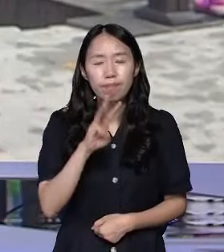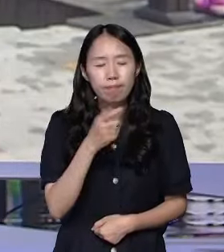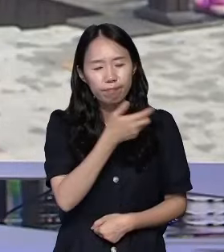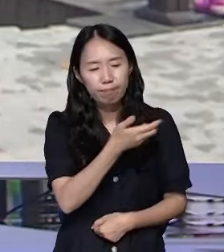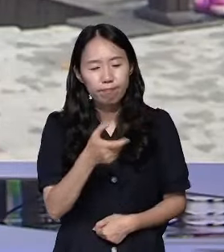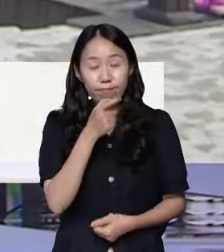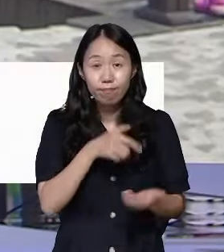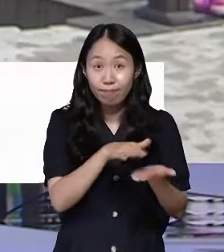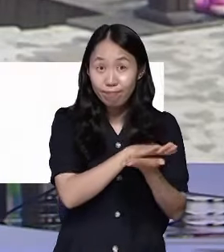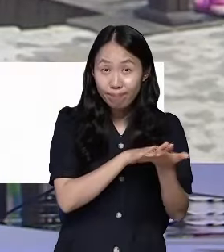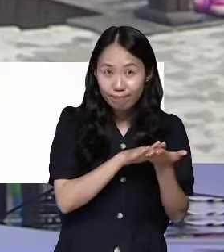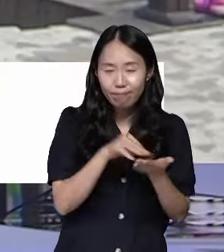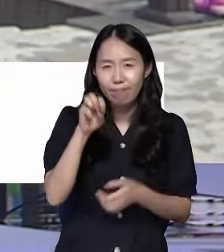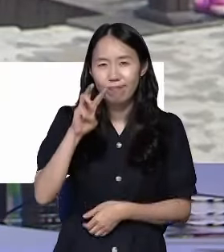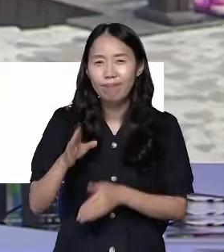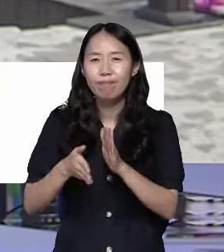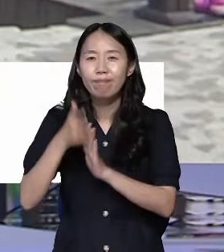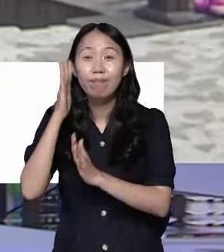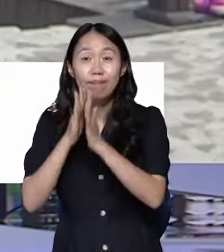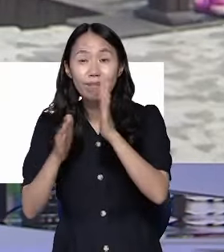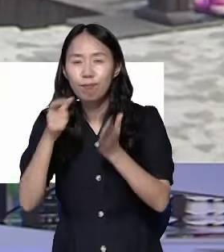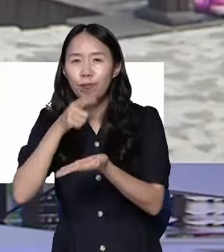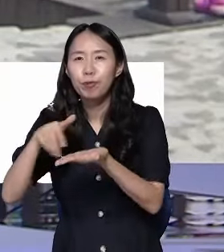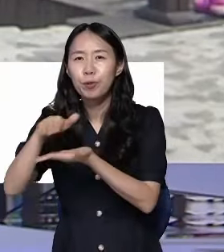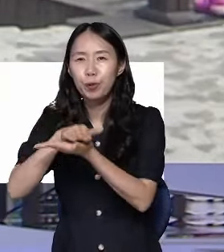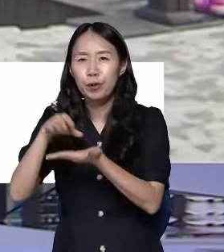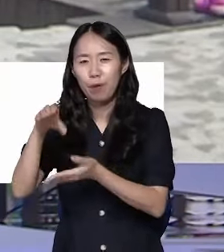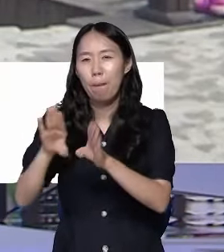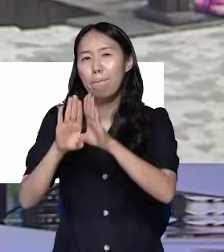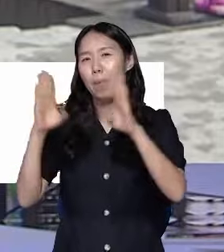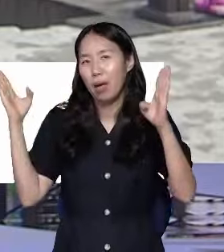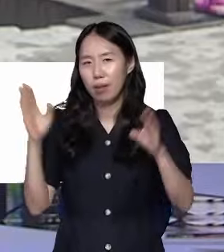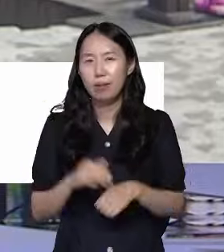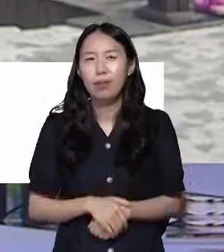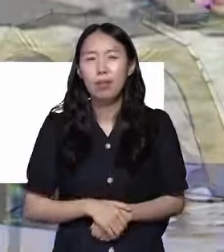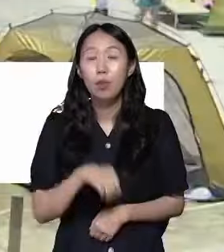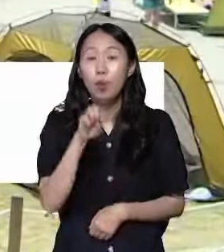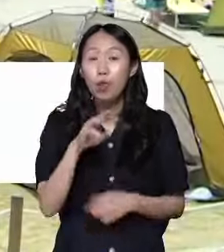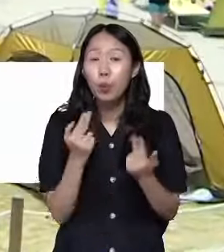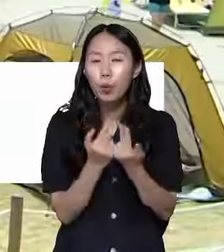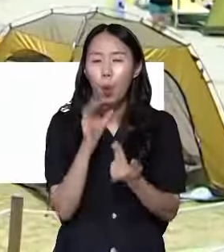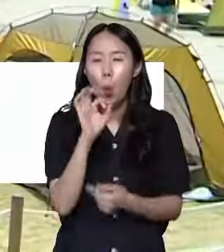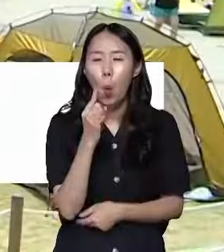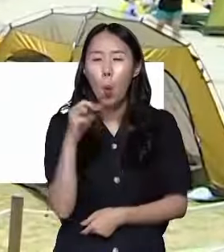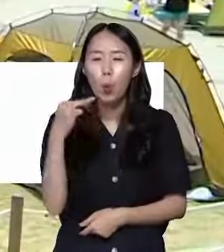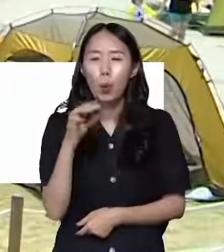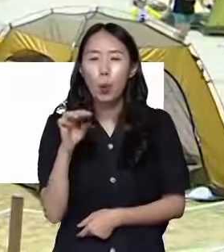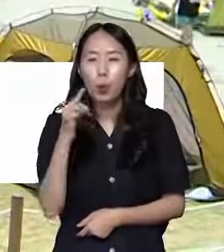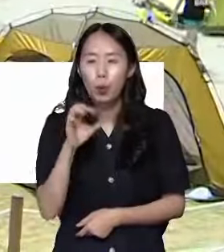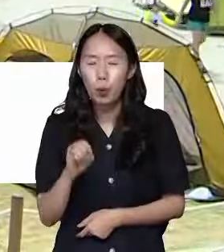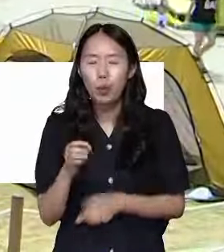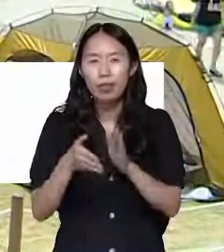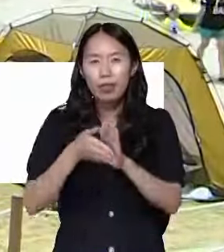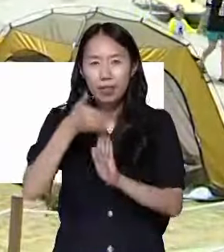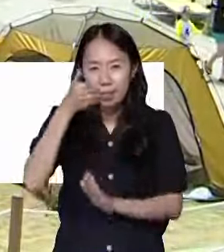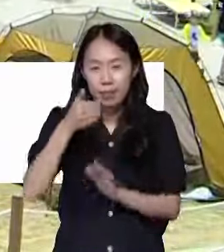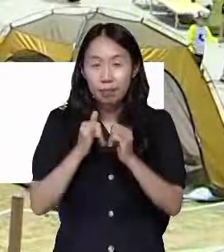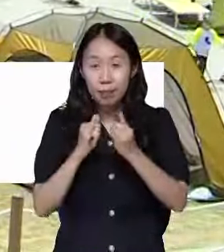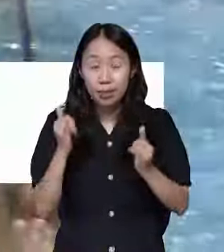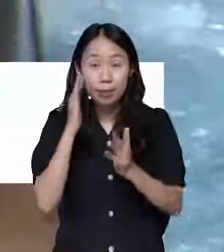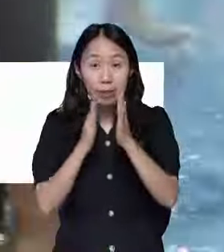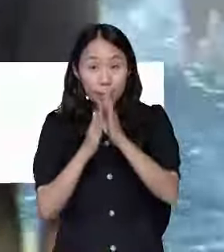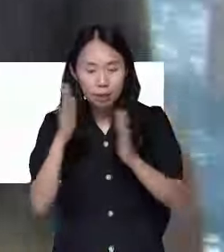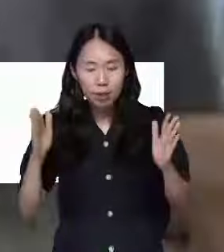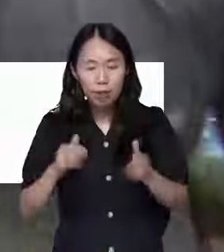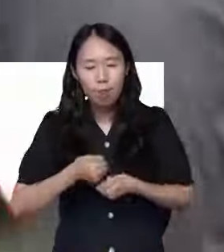광주천 물놀이장에 이어 광주 시민의 숲 물놀이장이 개장했습니다. 광주 북구 오룡동 광주 시민의 숲에 조성된